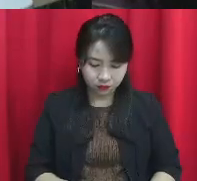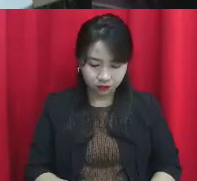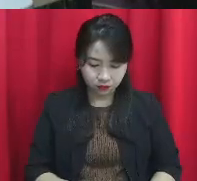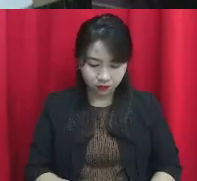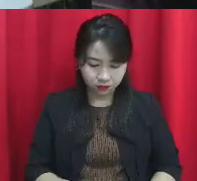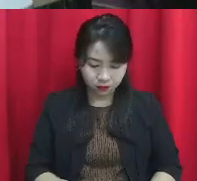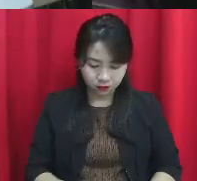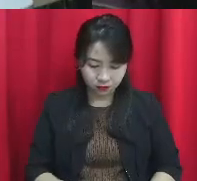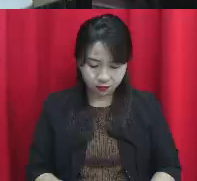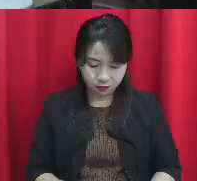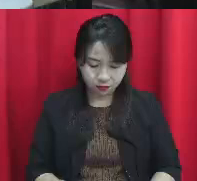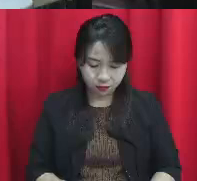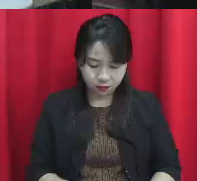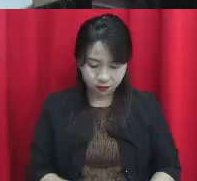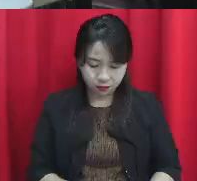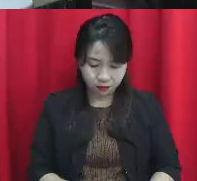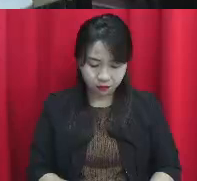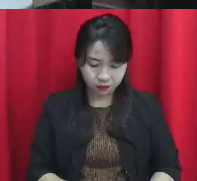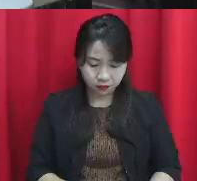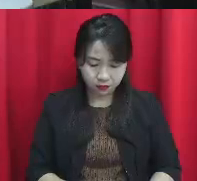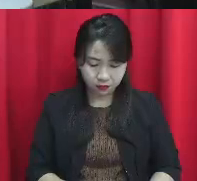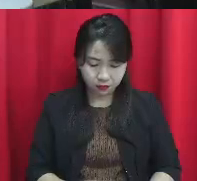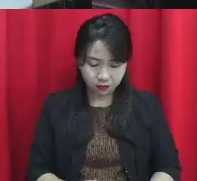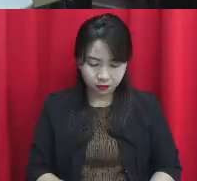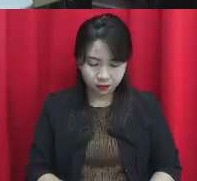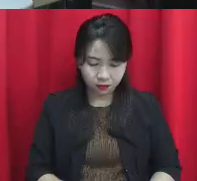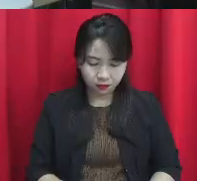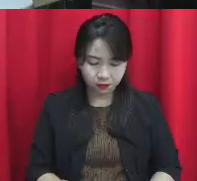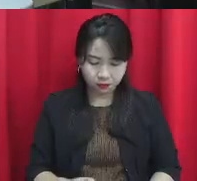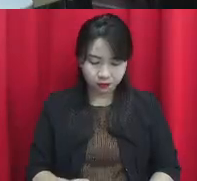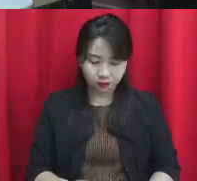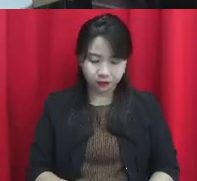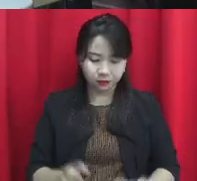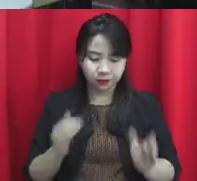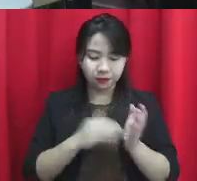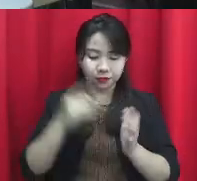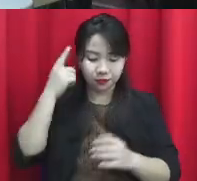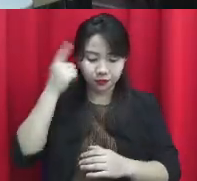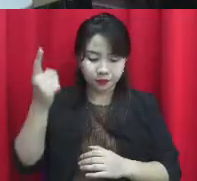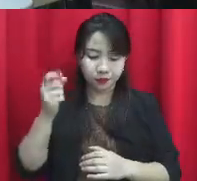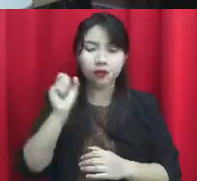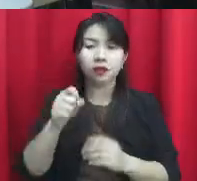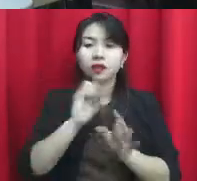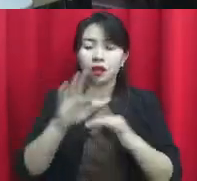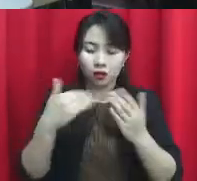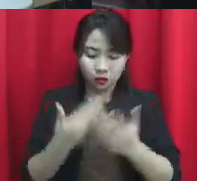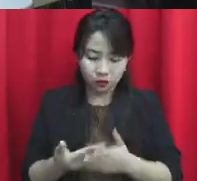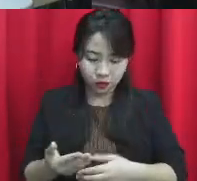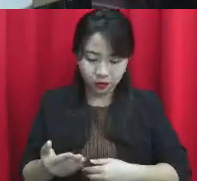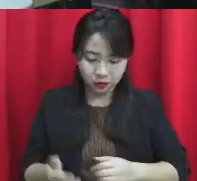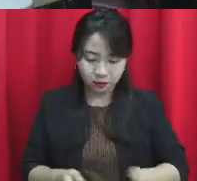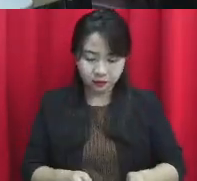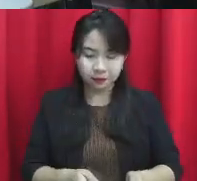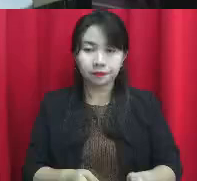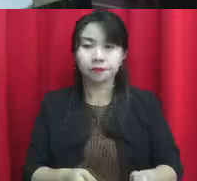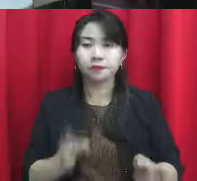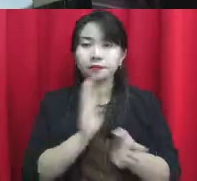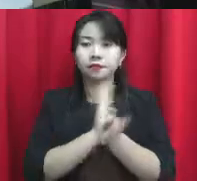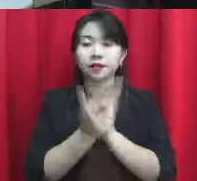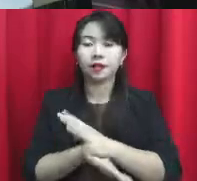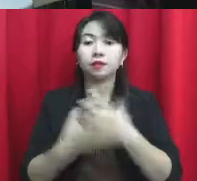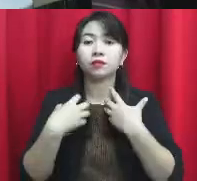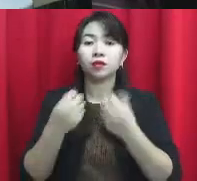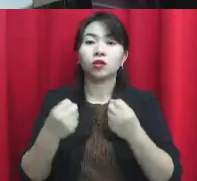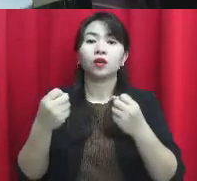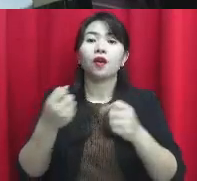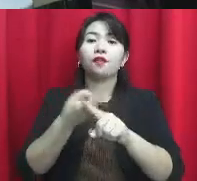will not sharp and the Iron na nanggaling sa balikatan akalain niyo po no pinatibay sila sa balikatan ' ba pinainit sila